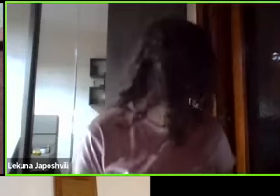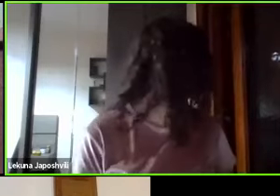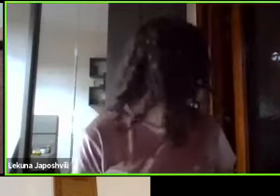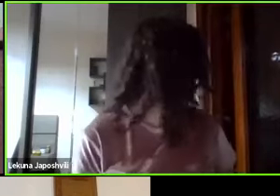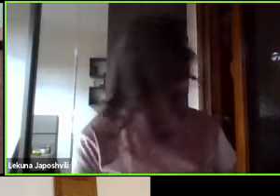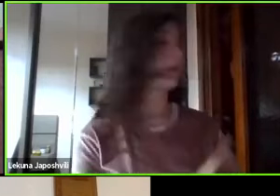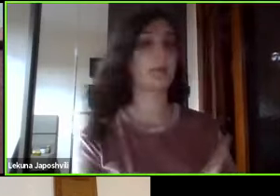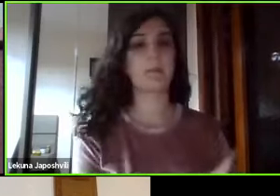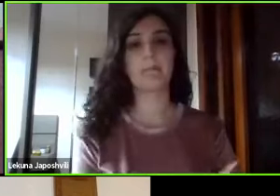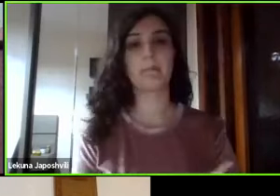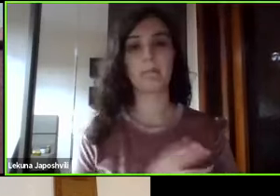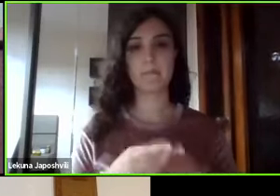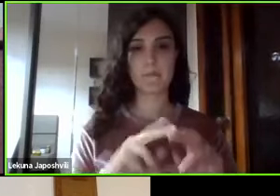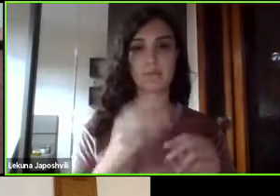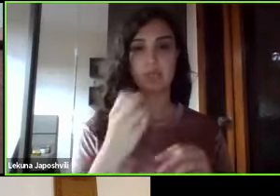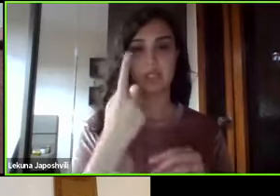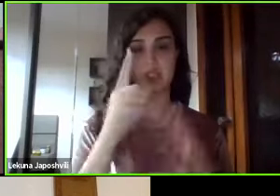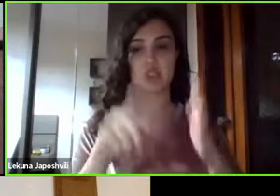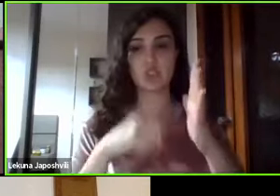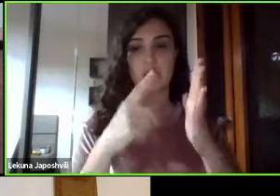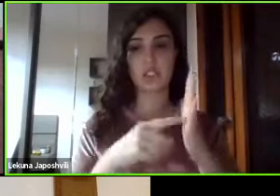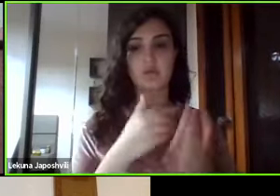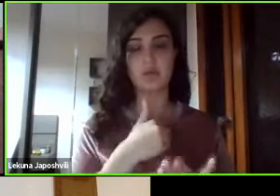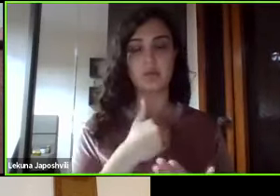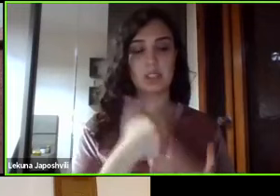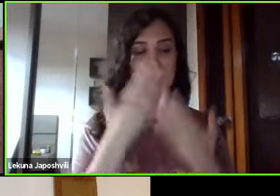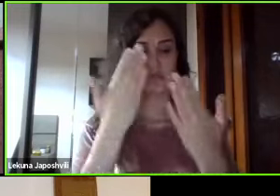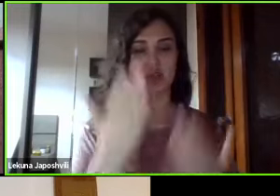აქ კიდე ერთი შეკითხვა ამინდა რომ